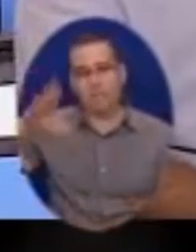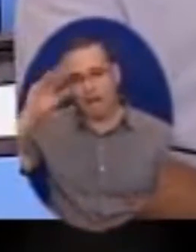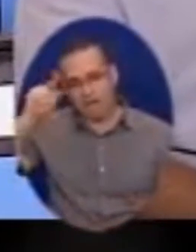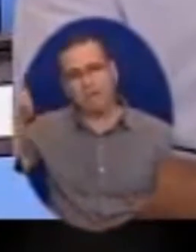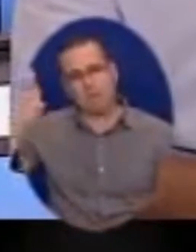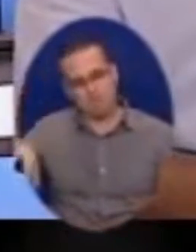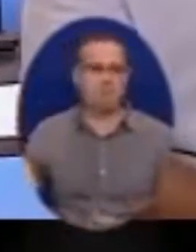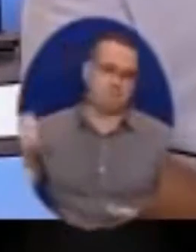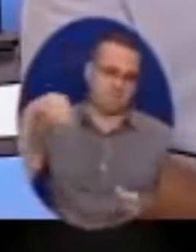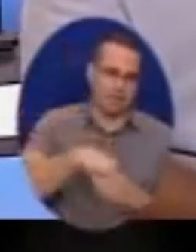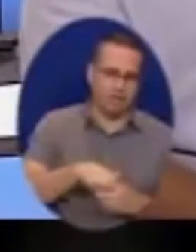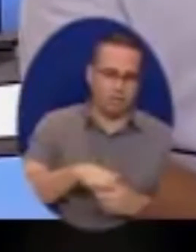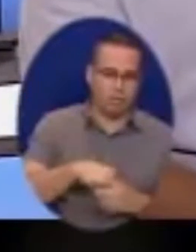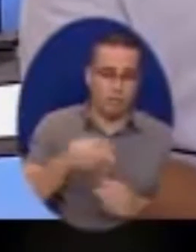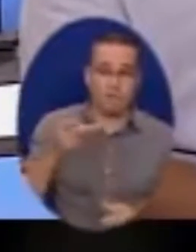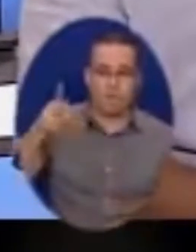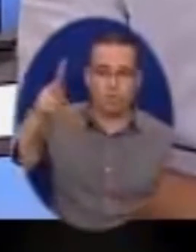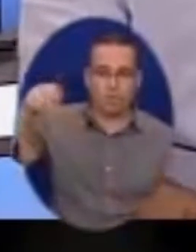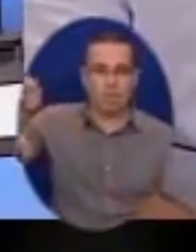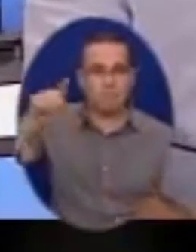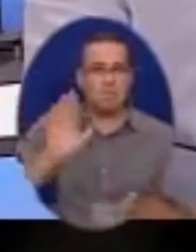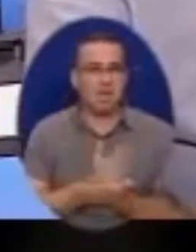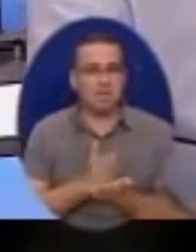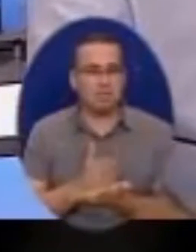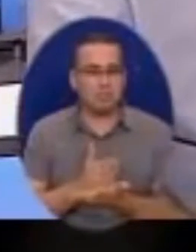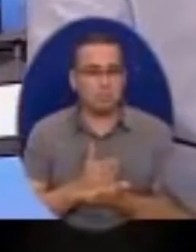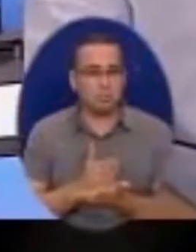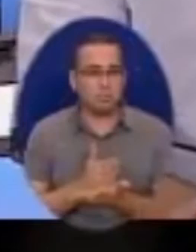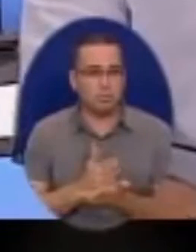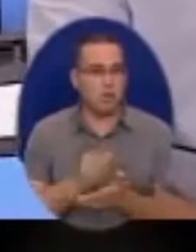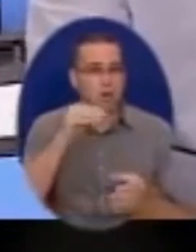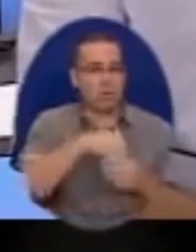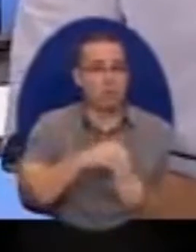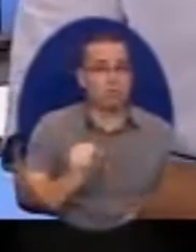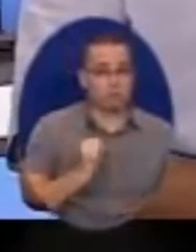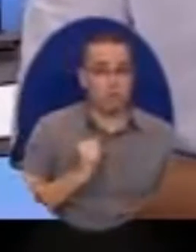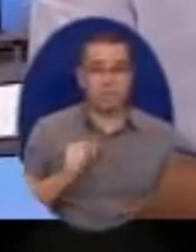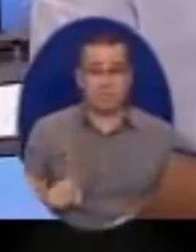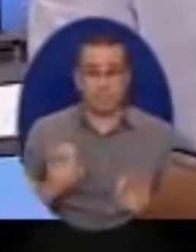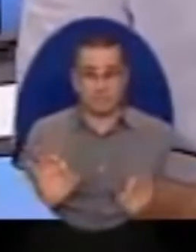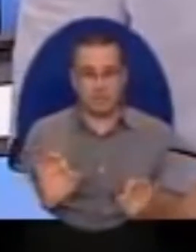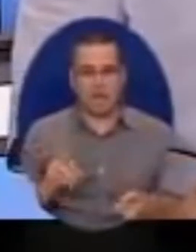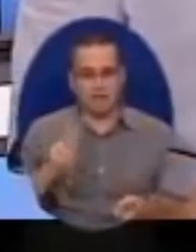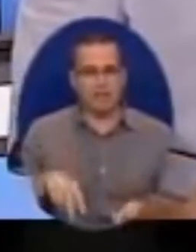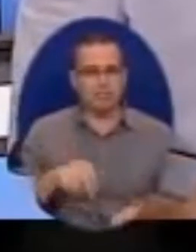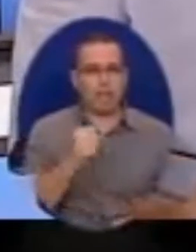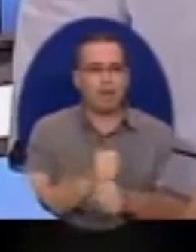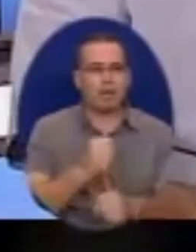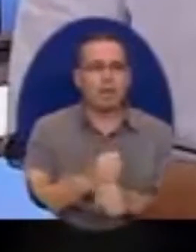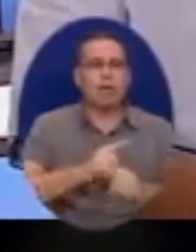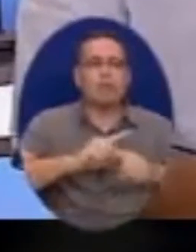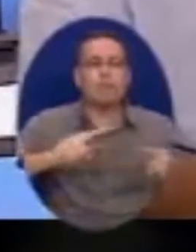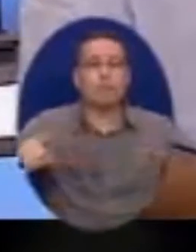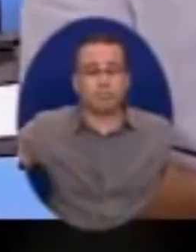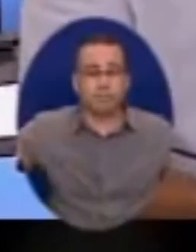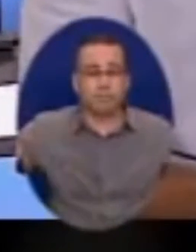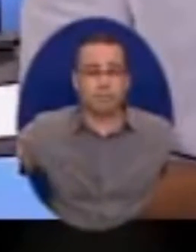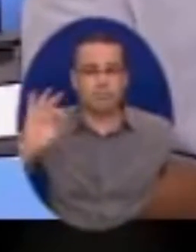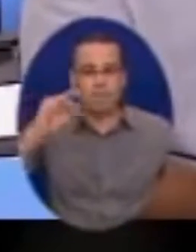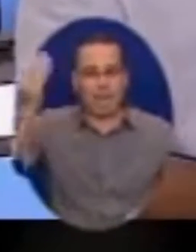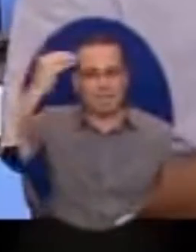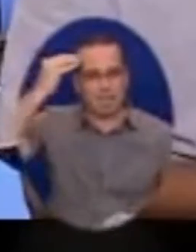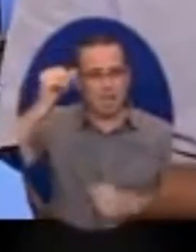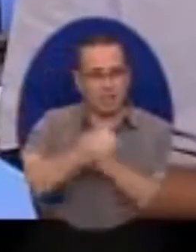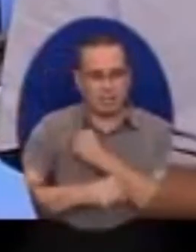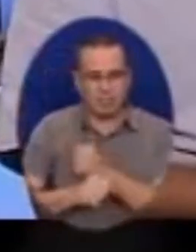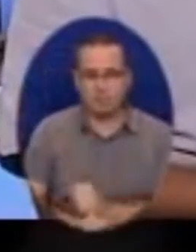יצטרפו לתהליך. יותר ויותר מהם יחליטו לשרת בכוחות הביטחון זה בסדר, אבל יש קריירה מגוונת אחרת של השכלה